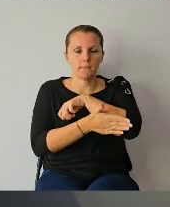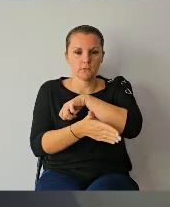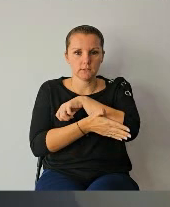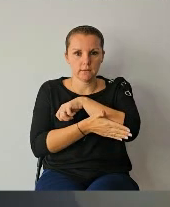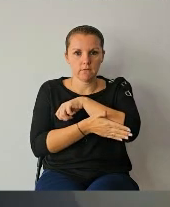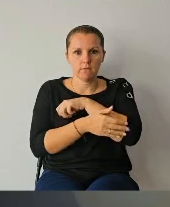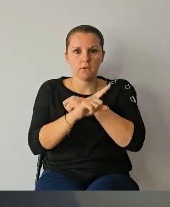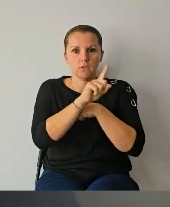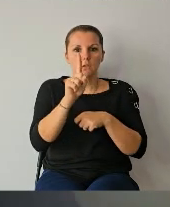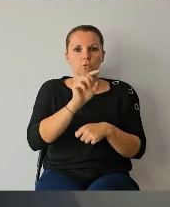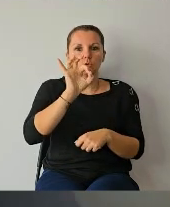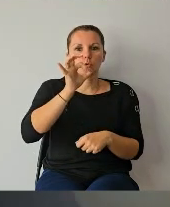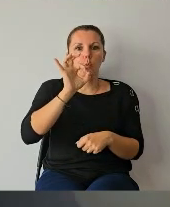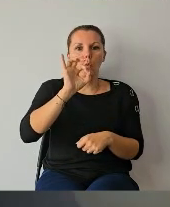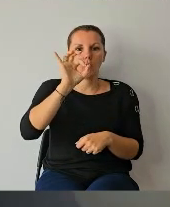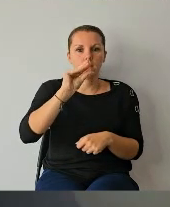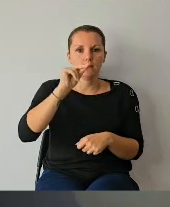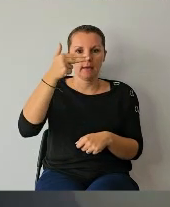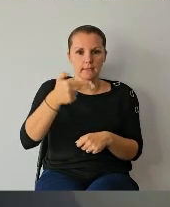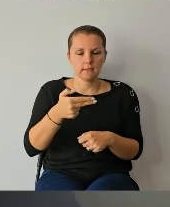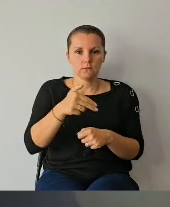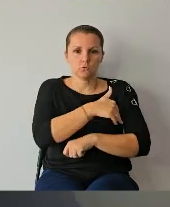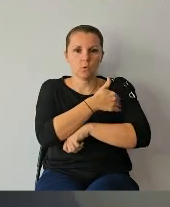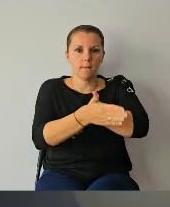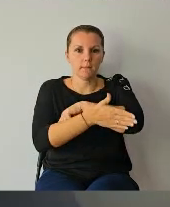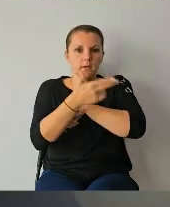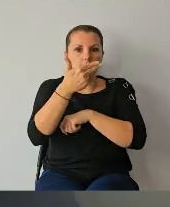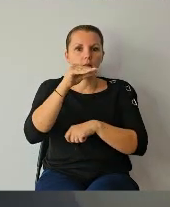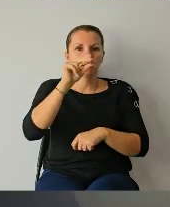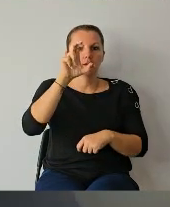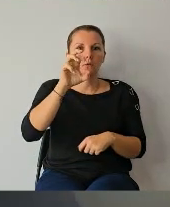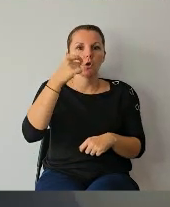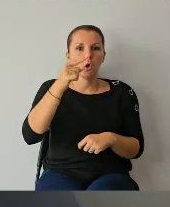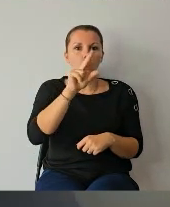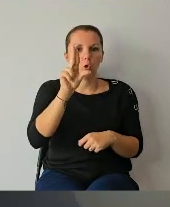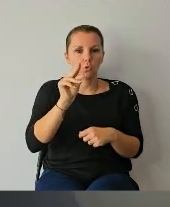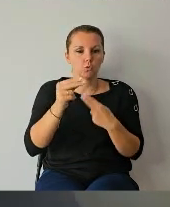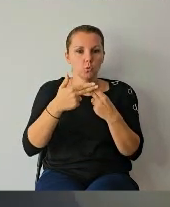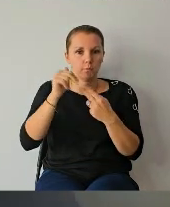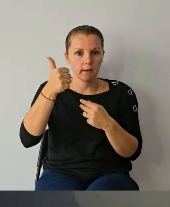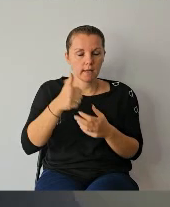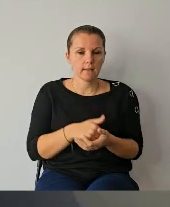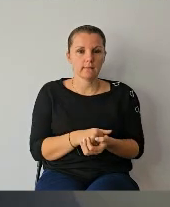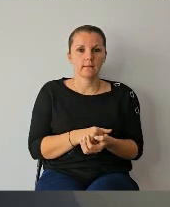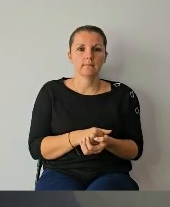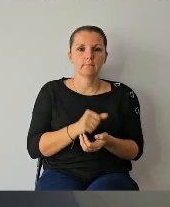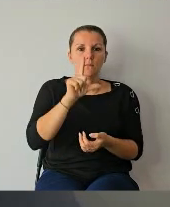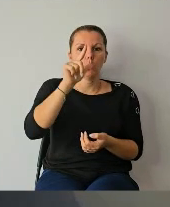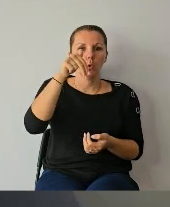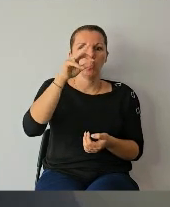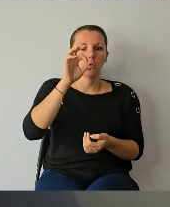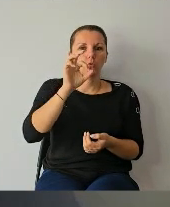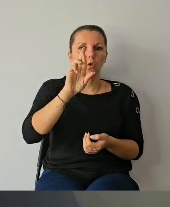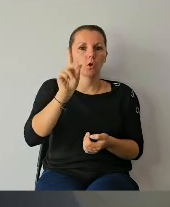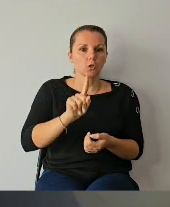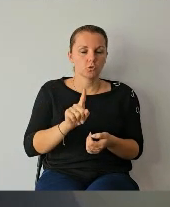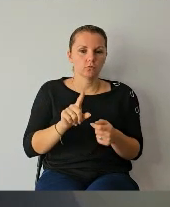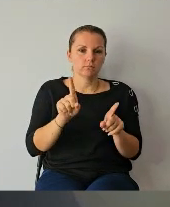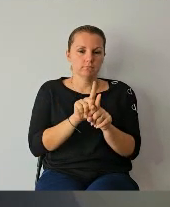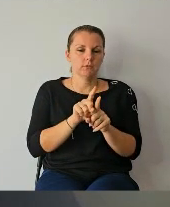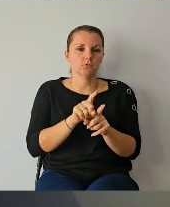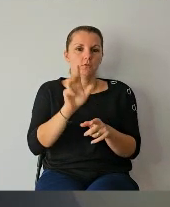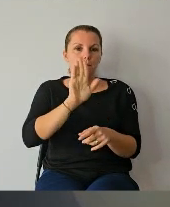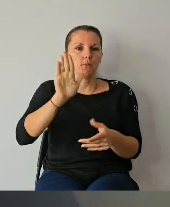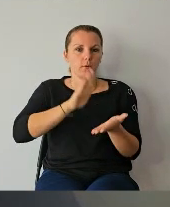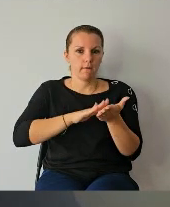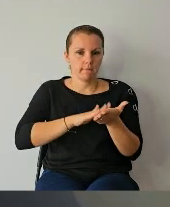w Zgłobniu, Szkoła Podstawowa w Niechobrzu numer 1, Montessori, Lutoryż i Szkoła Podstawowa w Boguchwale.